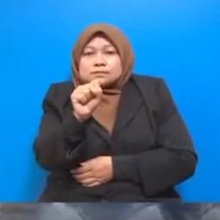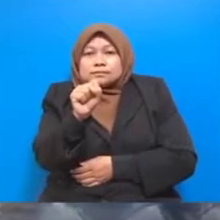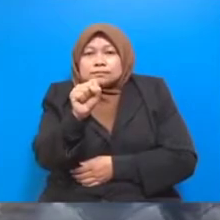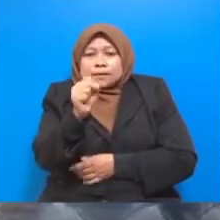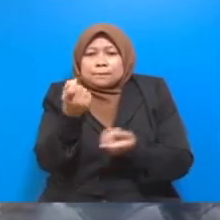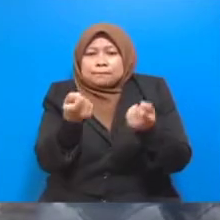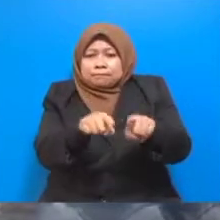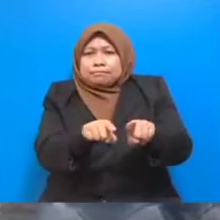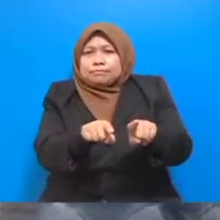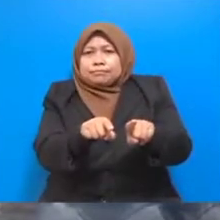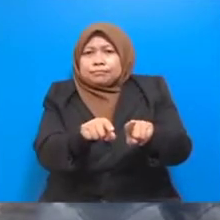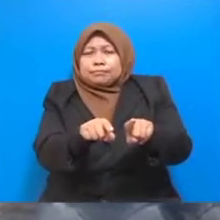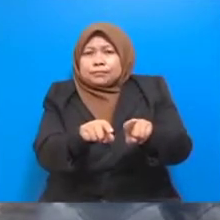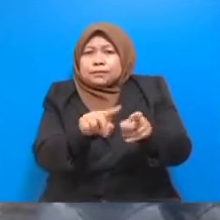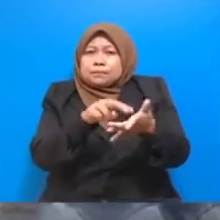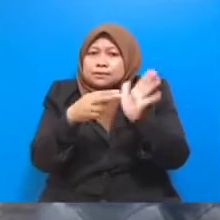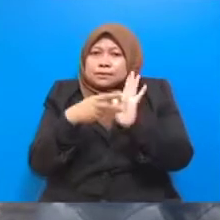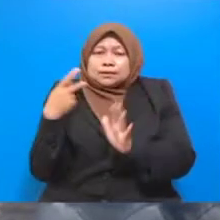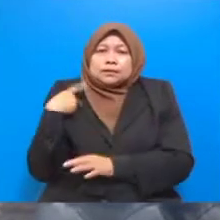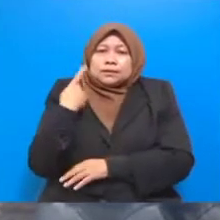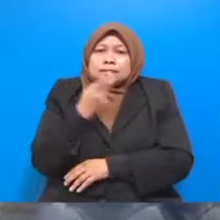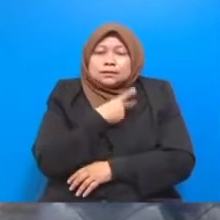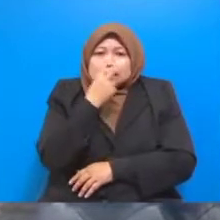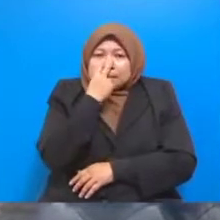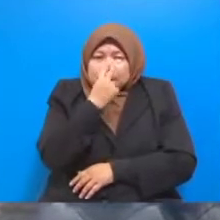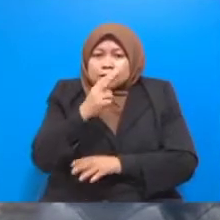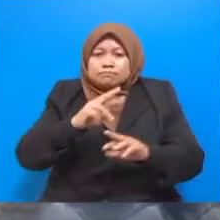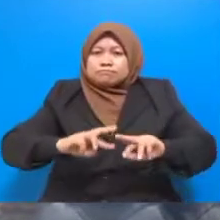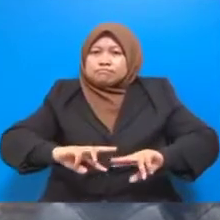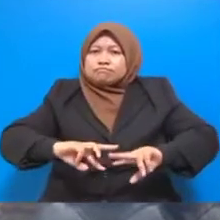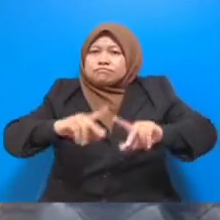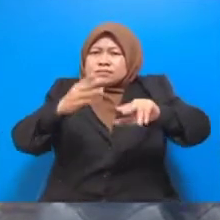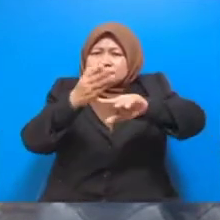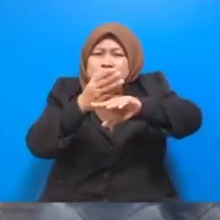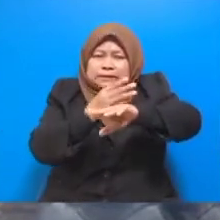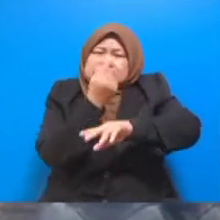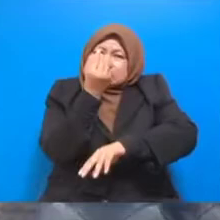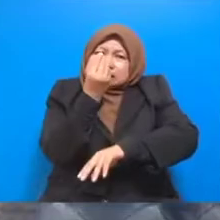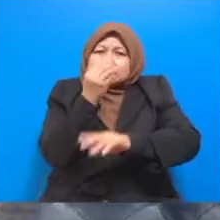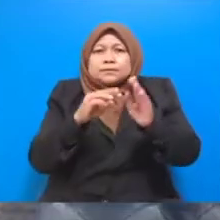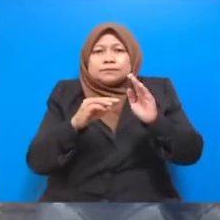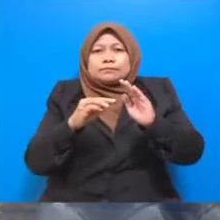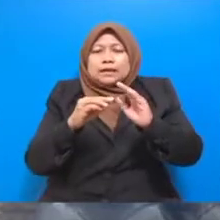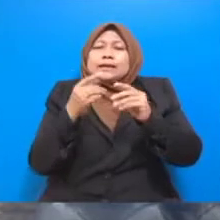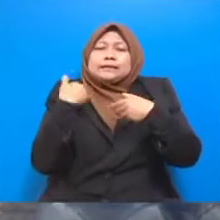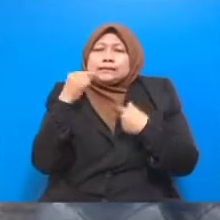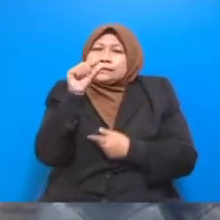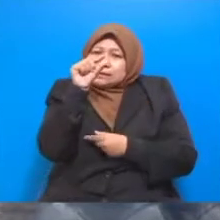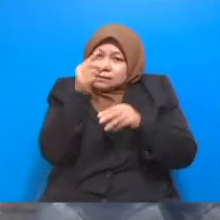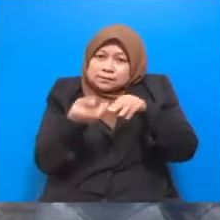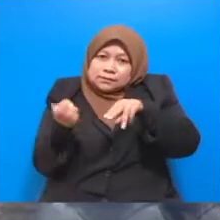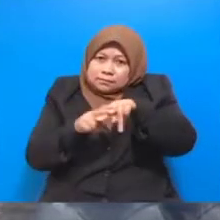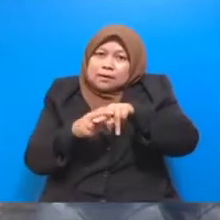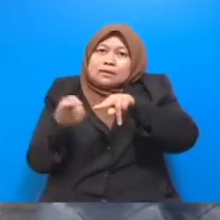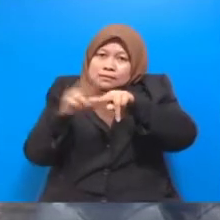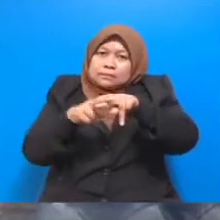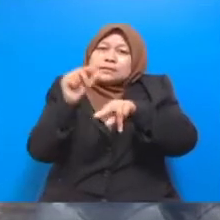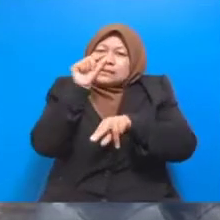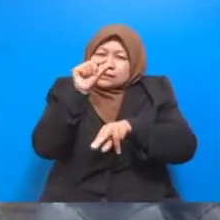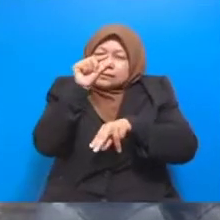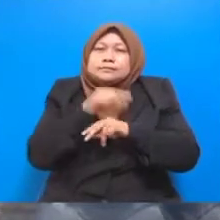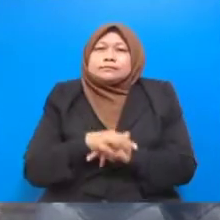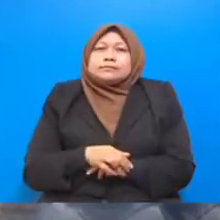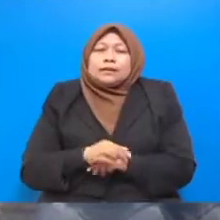yang berlaku dimana kita dapat tipe peningkatannya tidak keterusan amannya ada sedikit ada sedikit